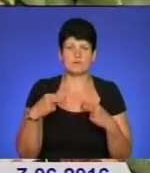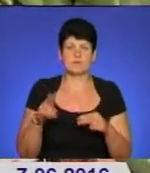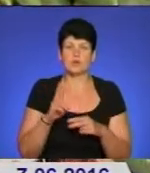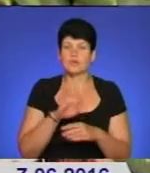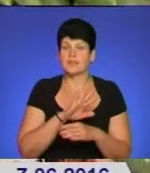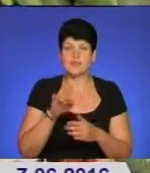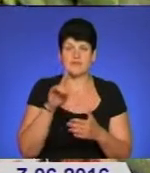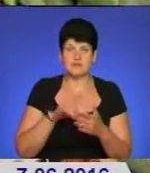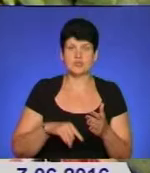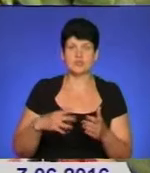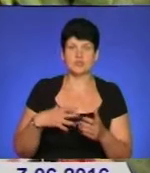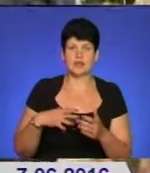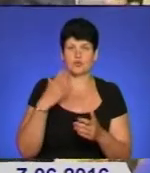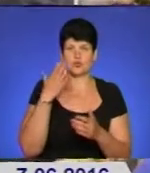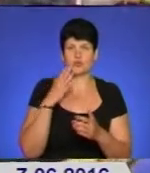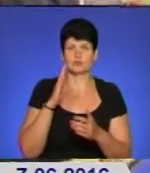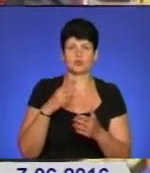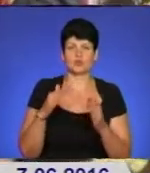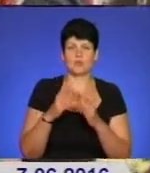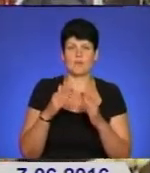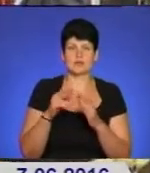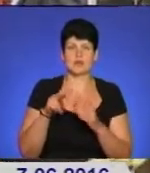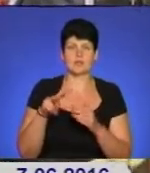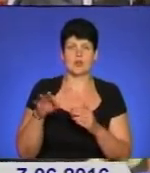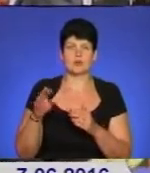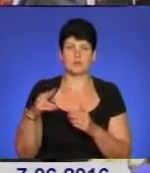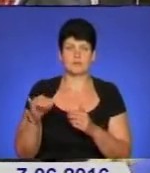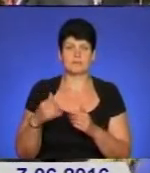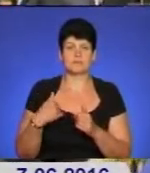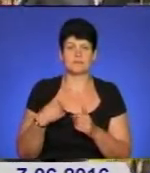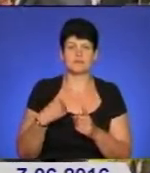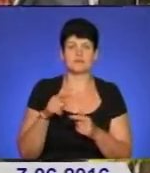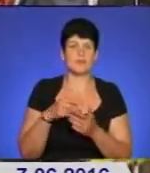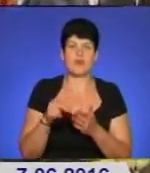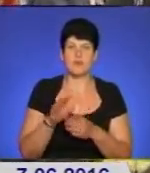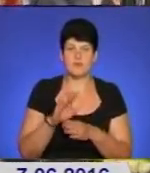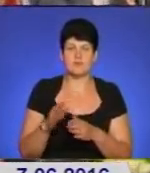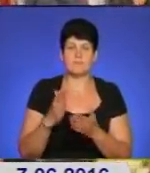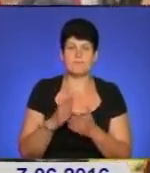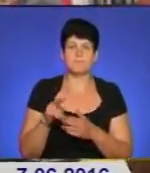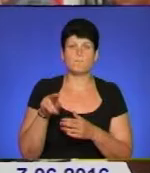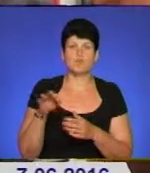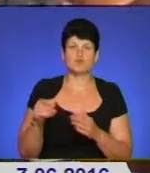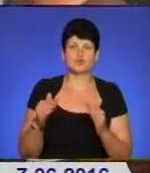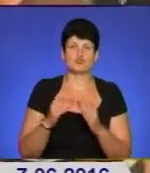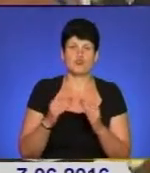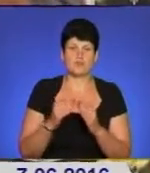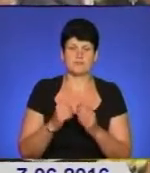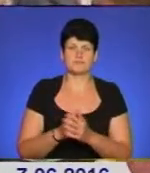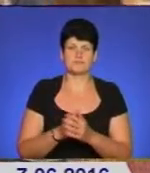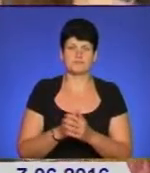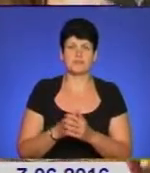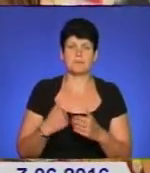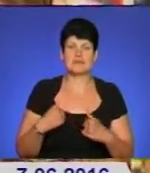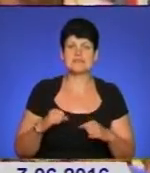я думаю, що вже в цю пору вже можна довіряти. А от дітям ягоди вибирають ретельно, кажуть, за якість продукту хвилюються, але вірять